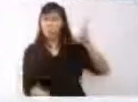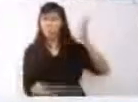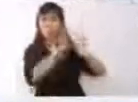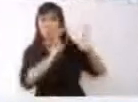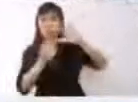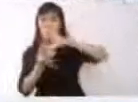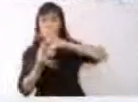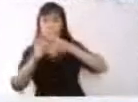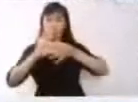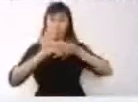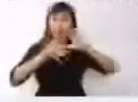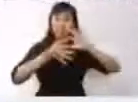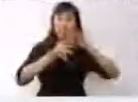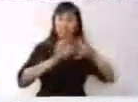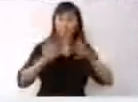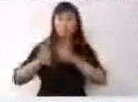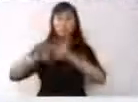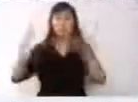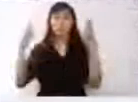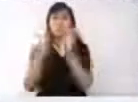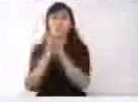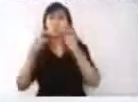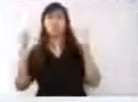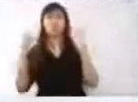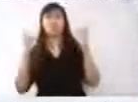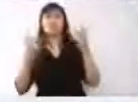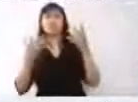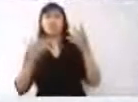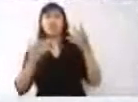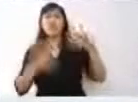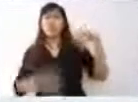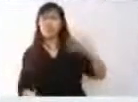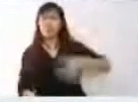pag-put in place ng mga measures po na yan.